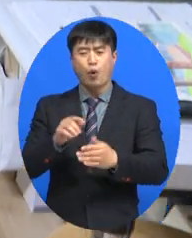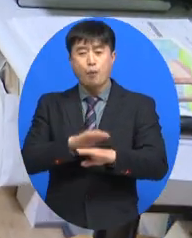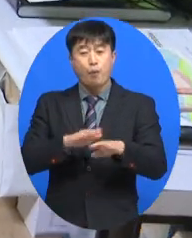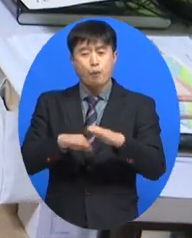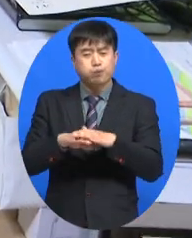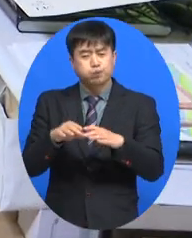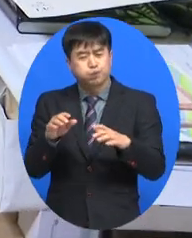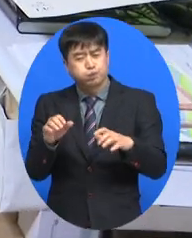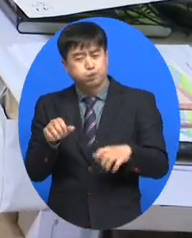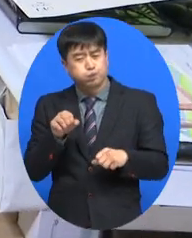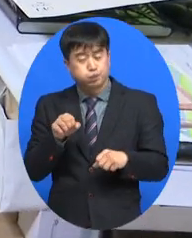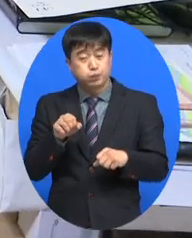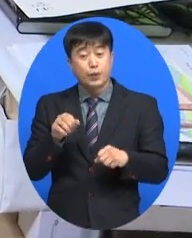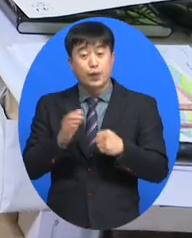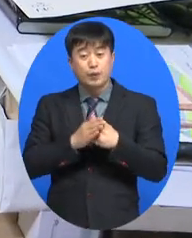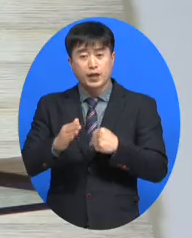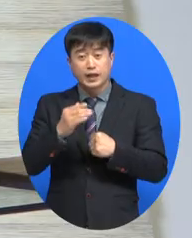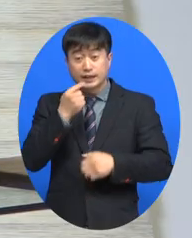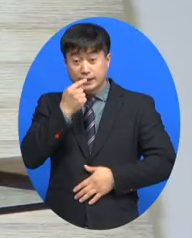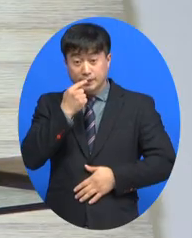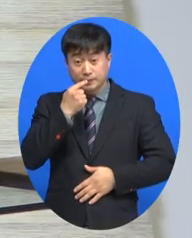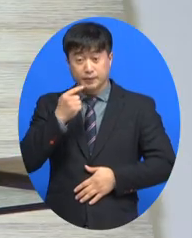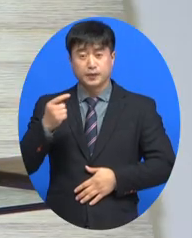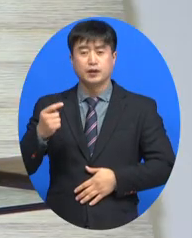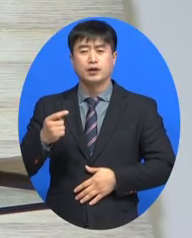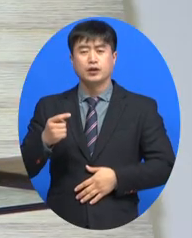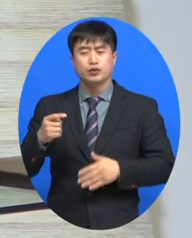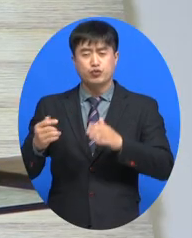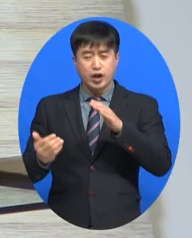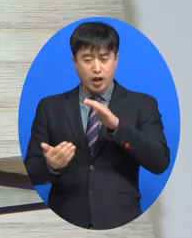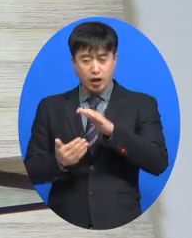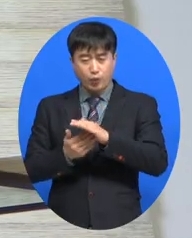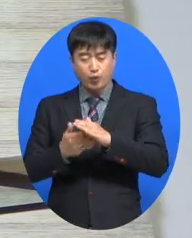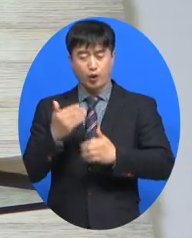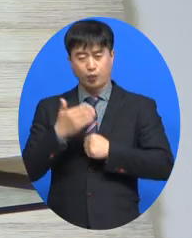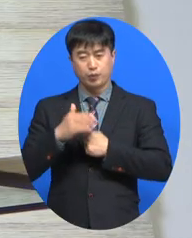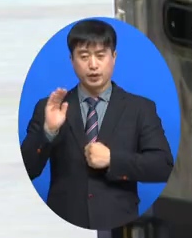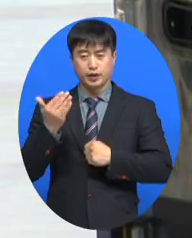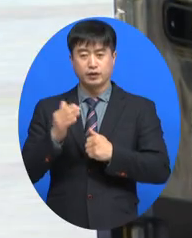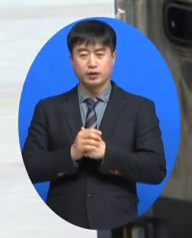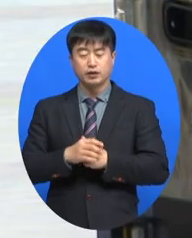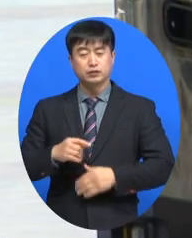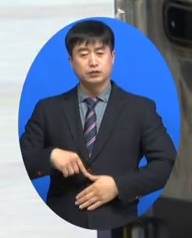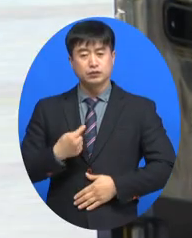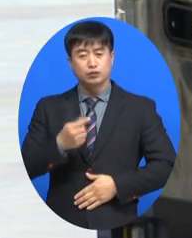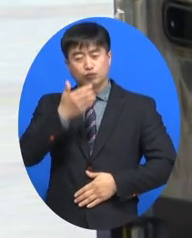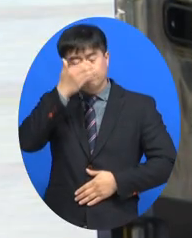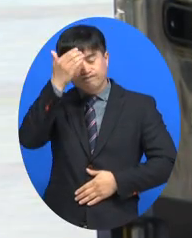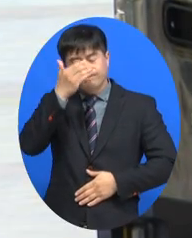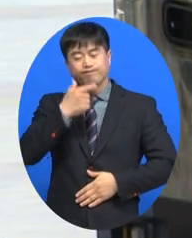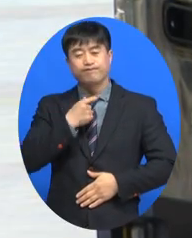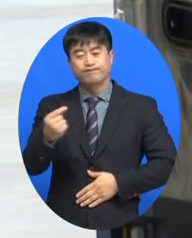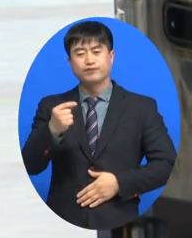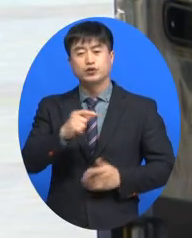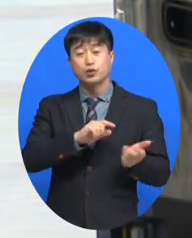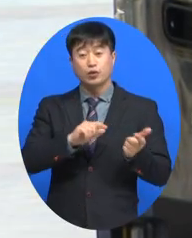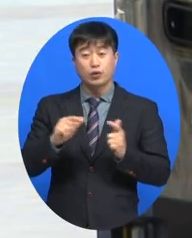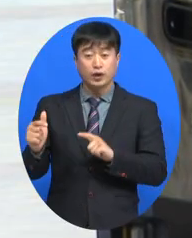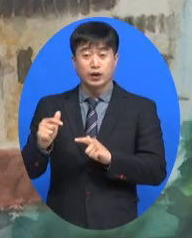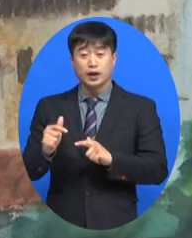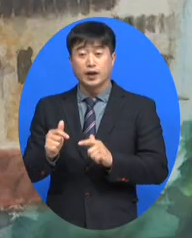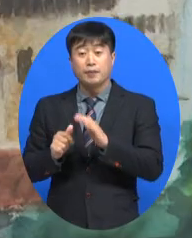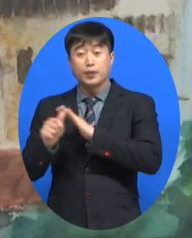아예 못 쓰기 때문에 입이 서작거의 예술 활동을 하는 최고의 신체가 돼줍니다. 자신이 꿈꾸고 희망하는